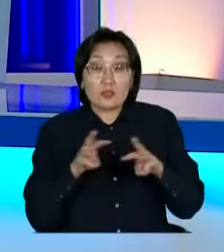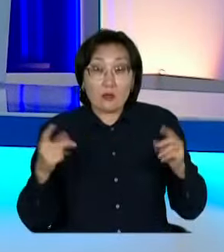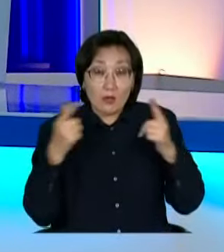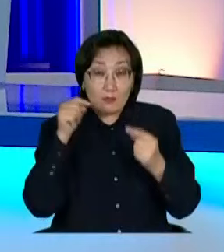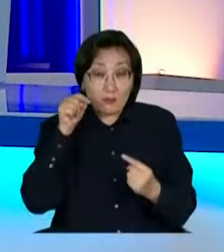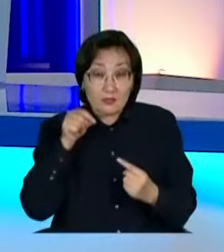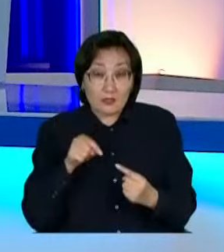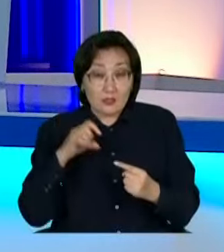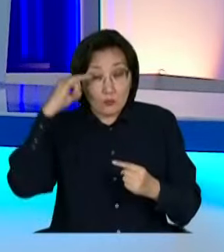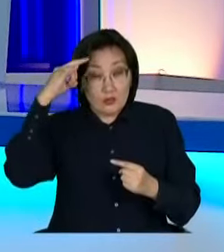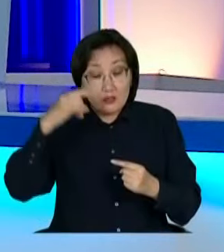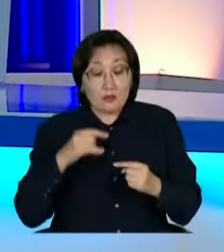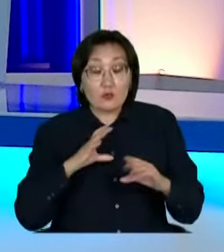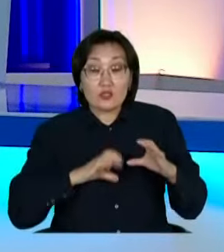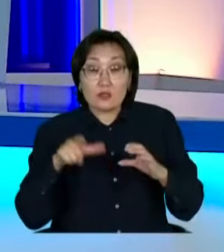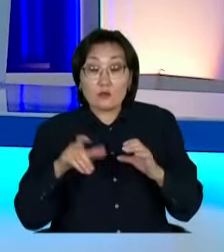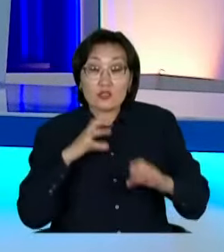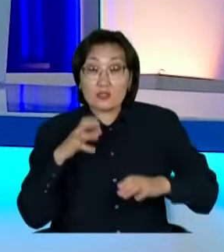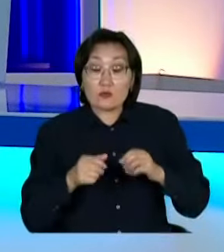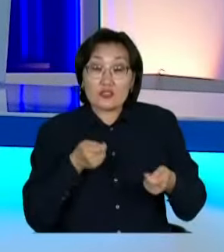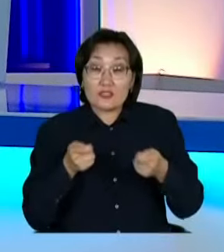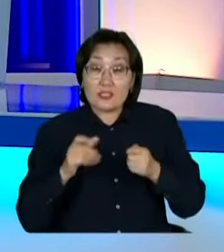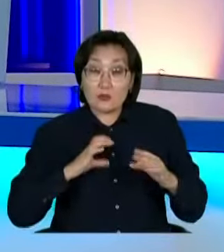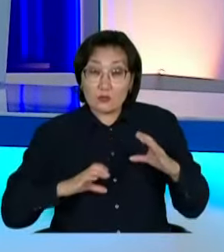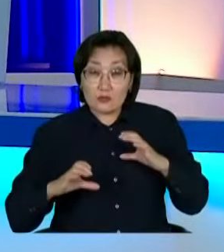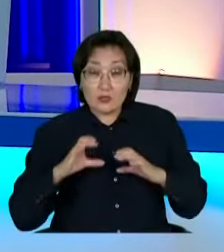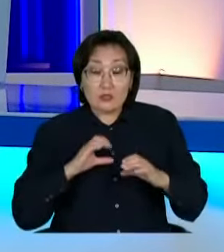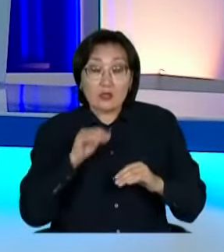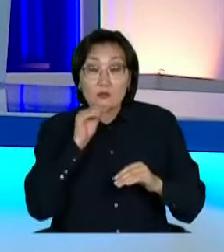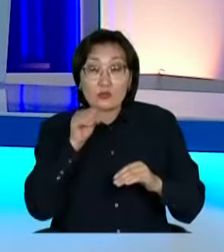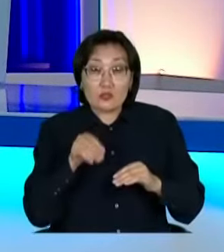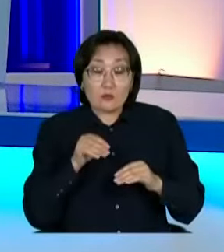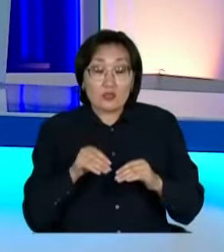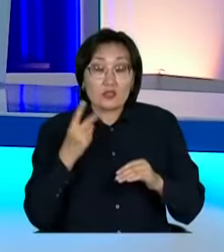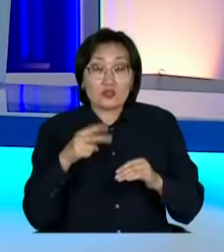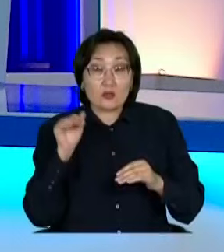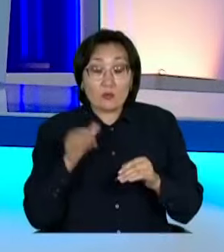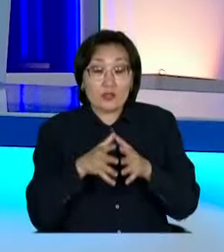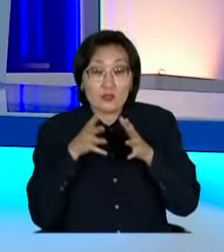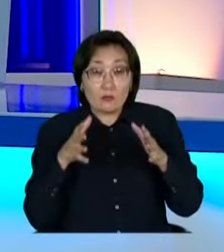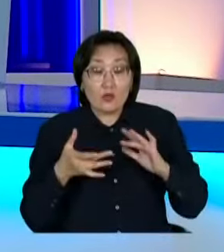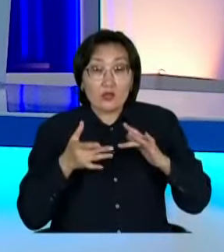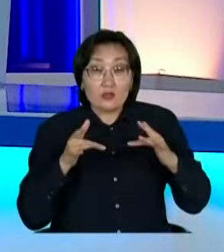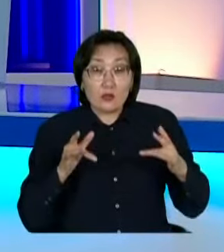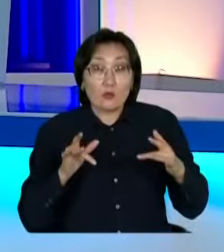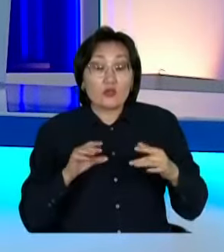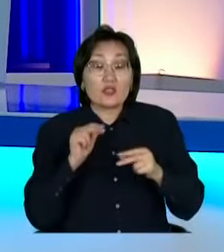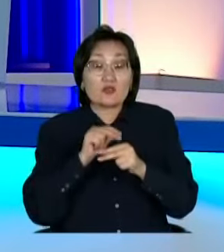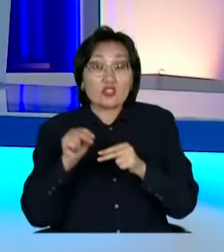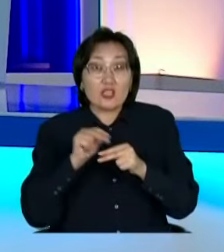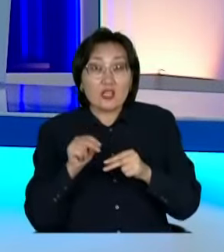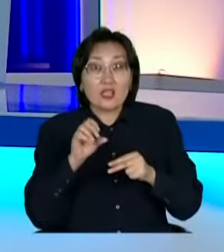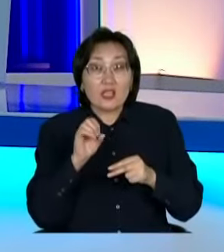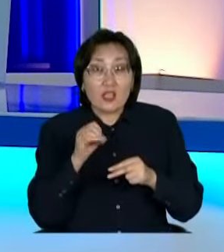мәлімдеді. Қазақстандық білімгерлерге әлемнің жетекші университеттері мен профессорларының 20000-нан астам онлайн курсы және